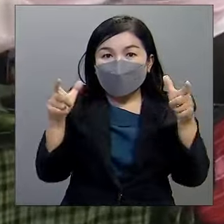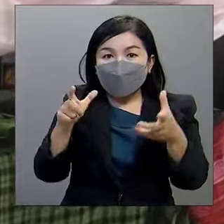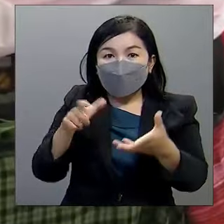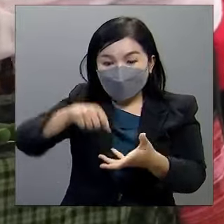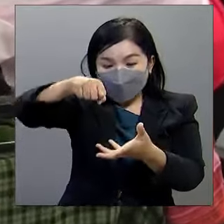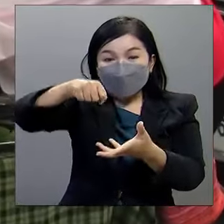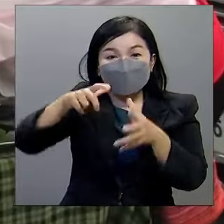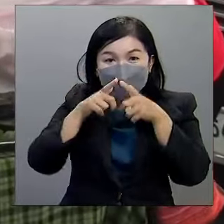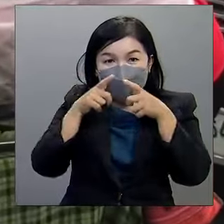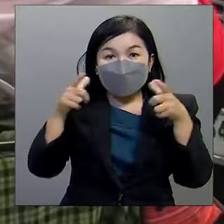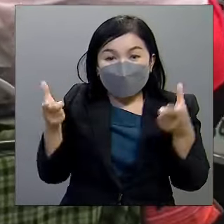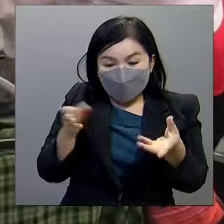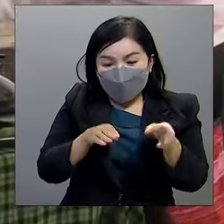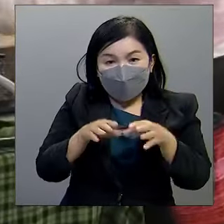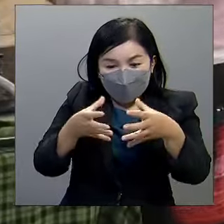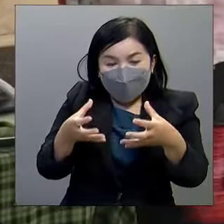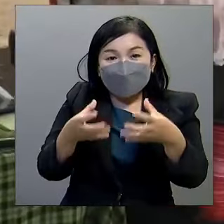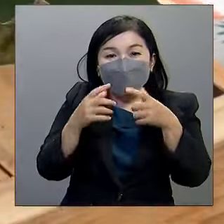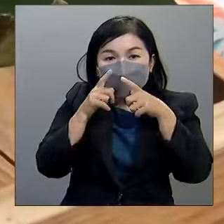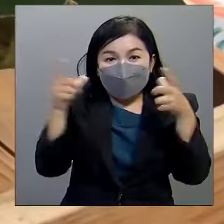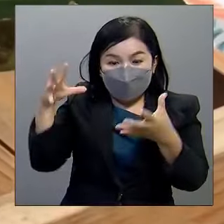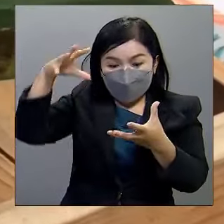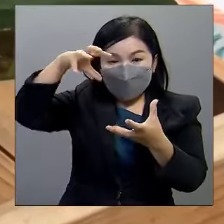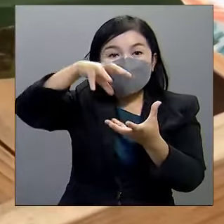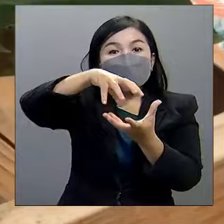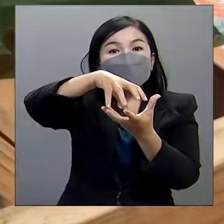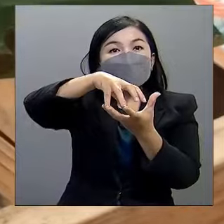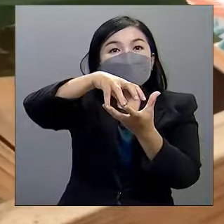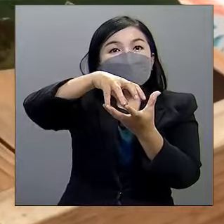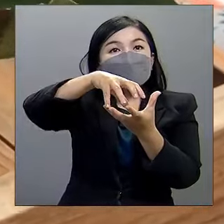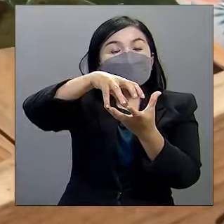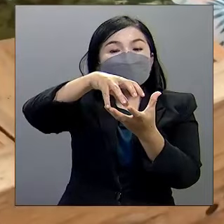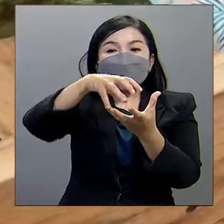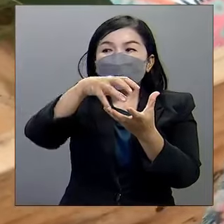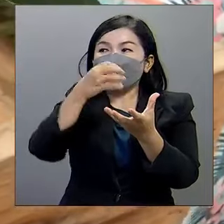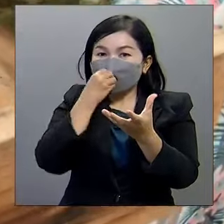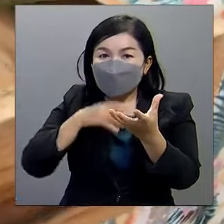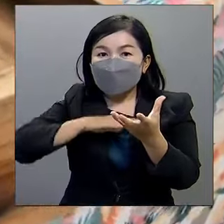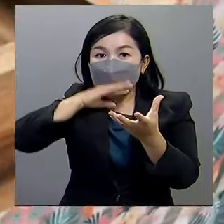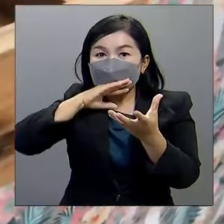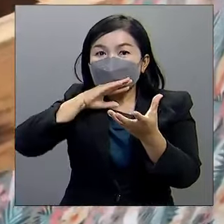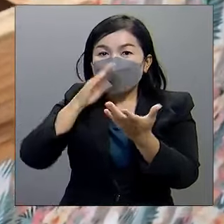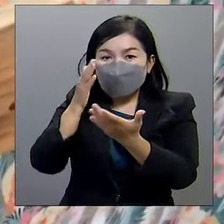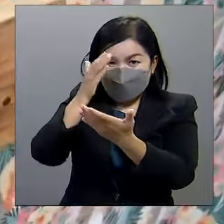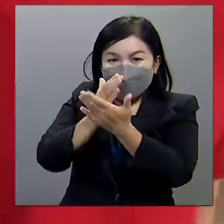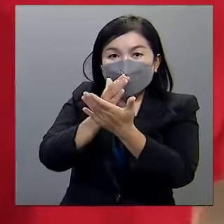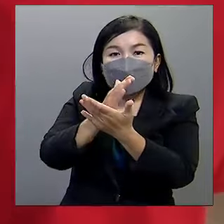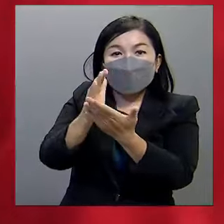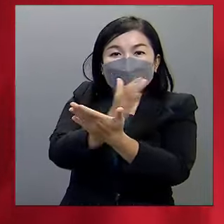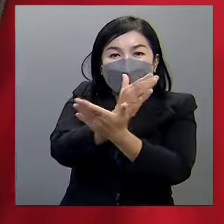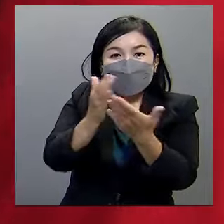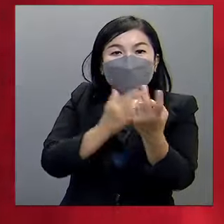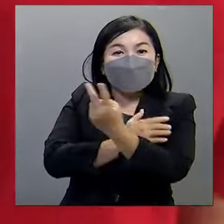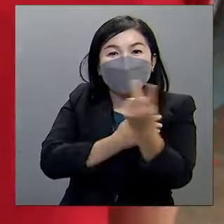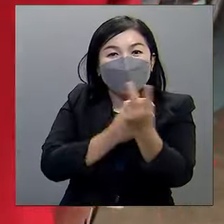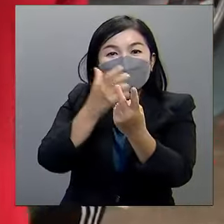ห่อใหญ่ให้เยอะเนี่ยโอ้โหยุ้ยว่าของยุ้ยกินไม่น่าหมดจริงเครื่องแน่นน่าต้องแบ่งกับพี่ต๊อปหรือว่าห่อเดียวเรากิน ยุ้ยกินข้